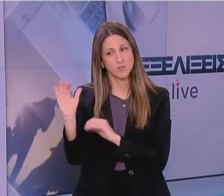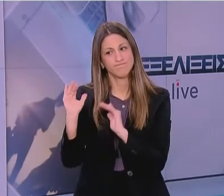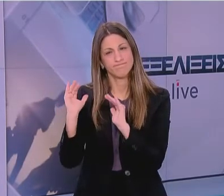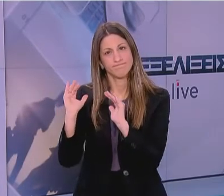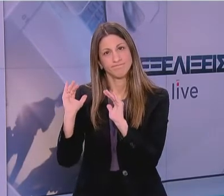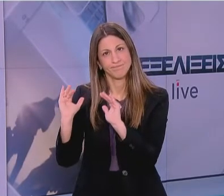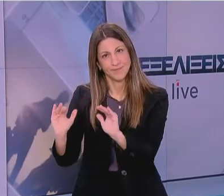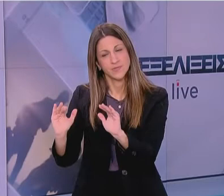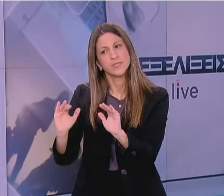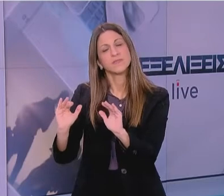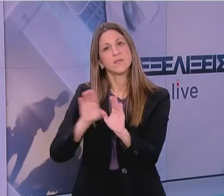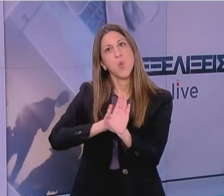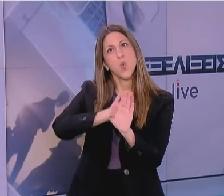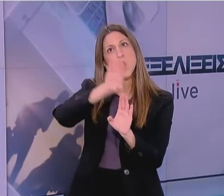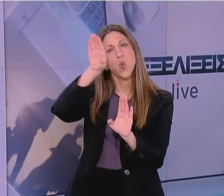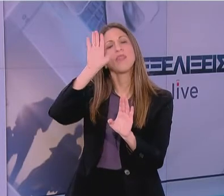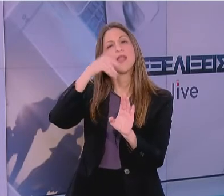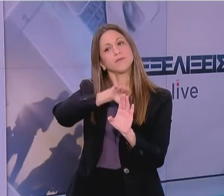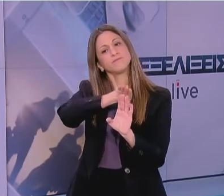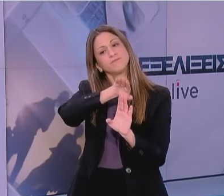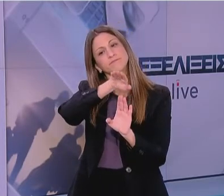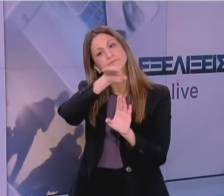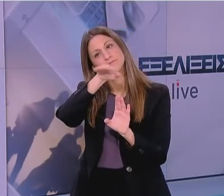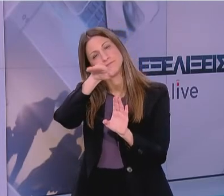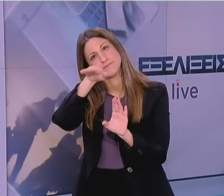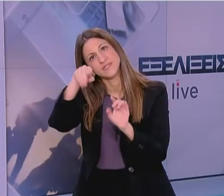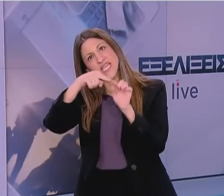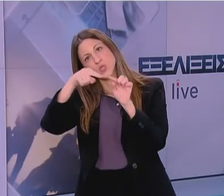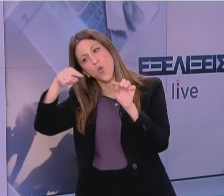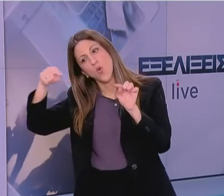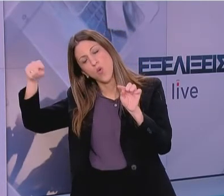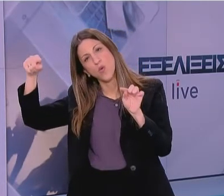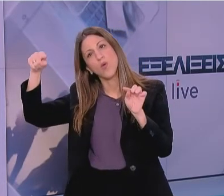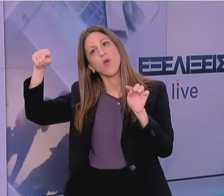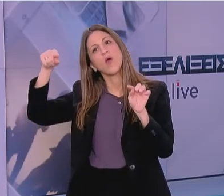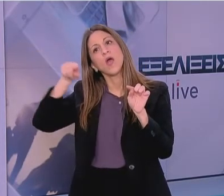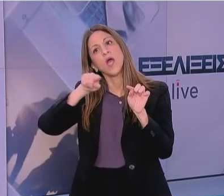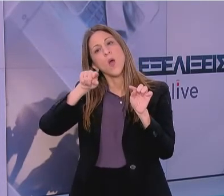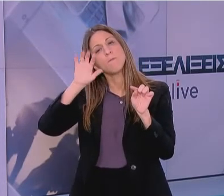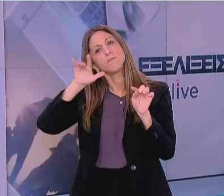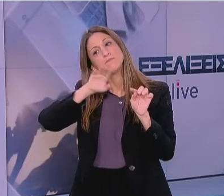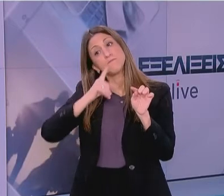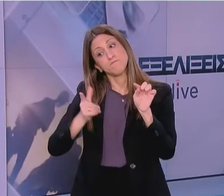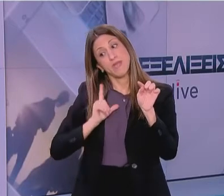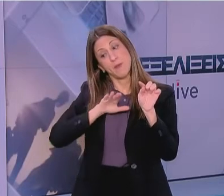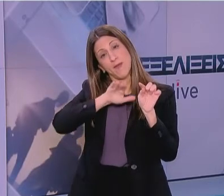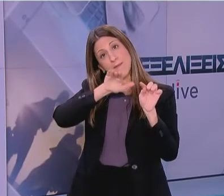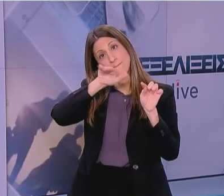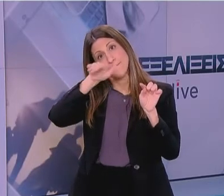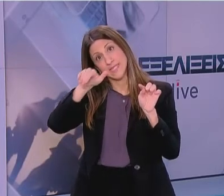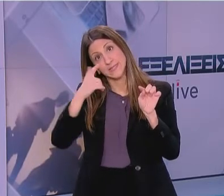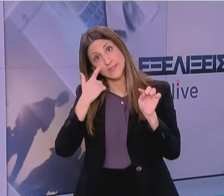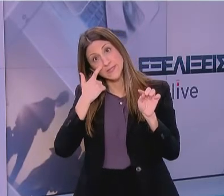επιπέδωση της καμπύλης, μιλάμε για ένα πρώτο κύμα που έχουμε πολύ σοβαρές πιθανότητες να το μετριάσουμε έτσι όπως